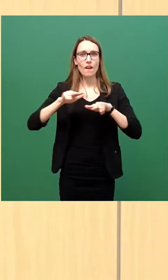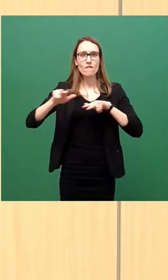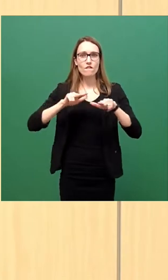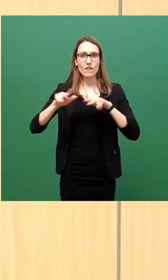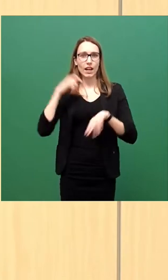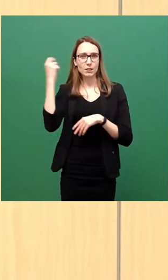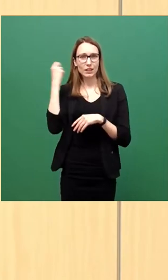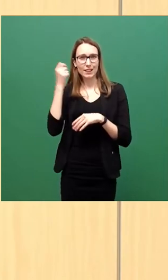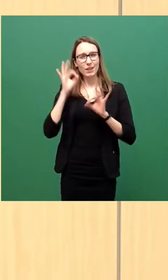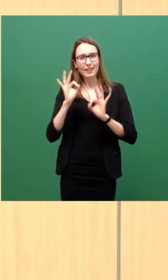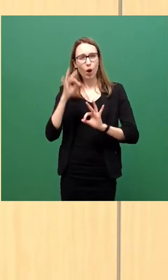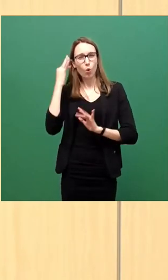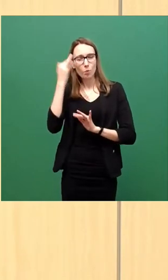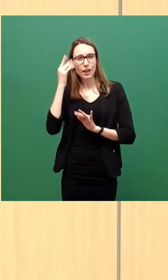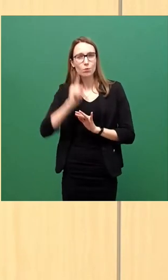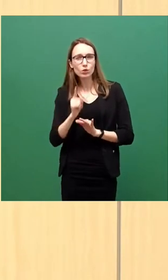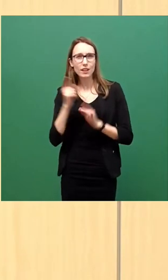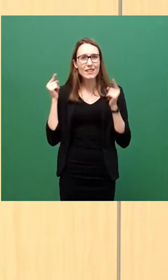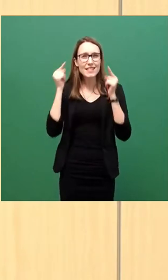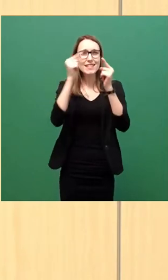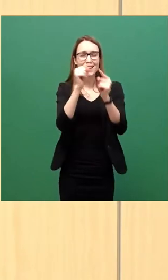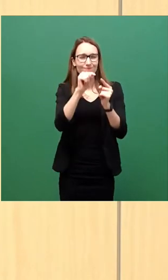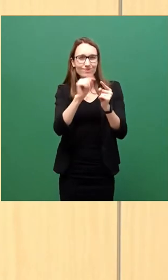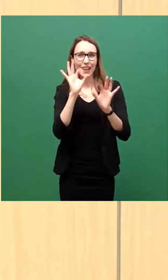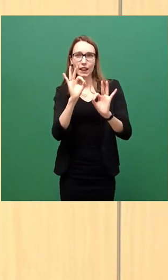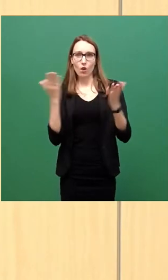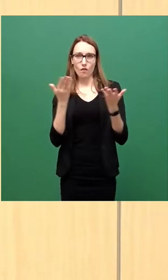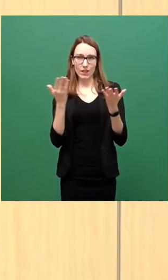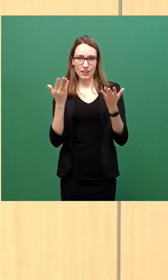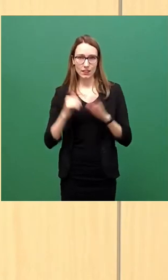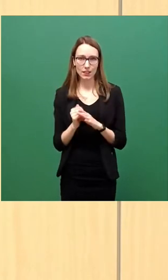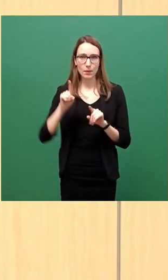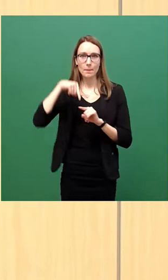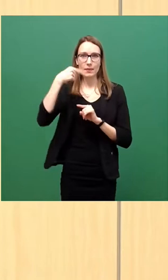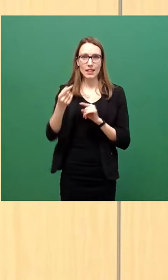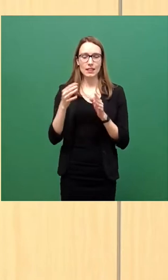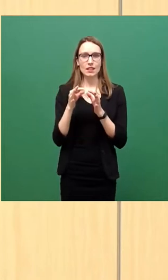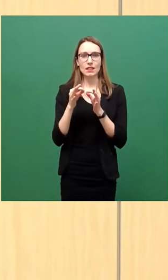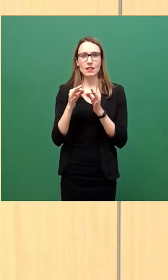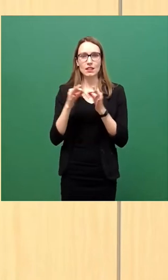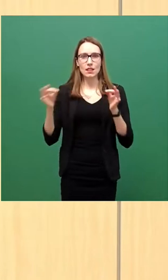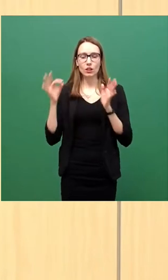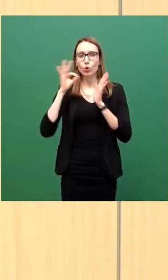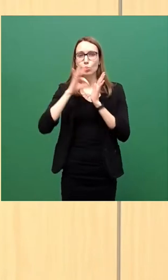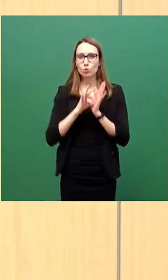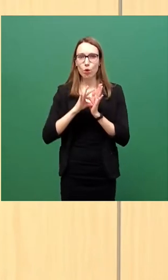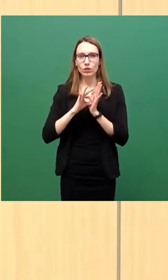genau hinwollen mit der Strategie. Wir kommen beim nächsten Tagesordnungspunkt zu dem Antrag der CDU.